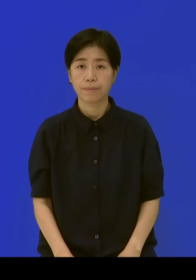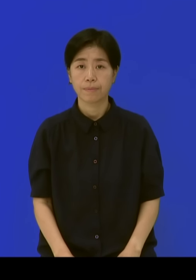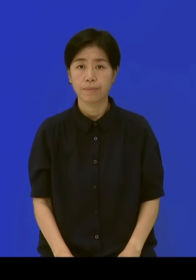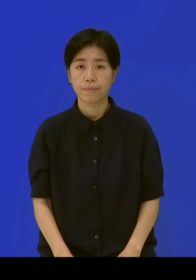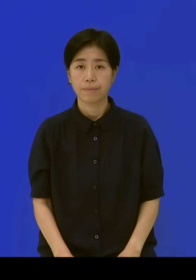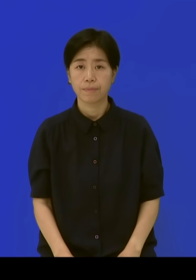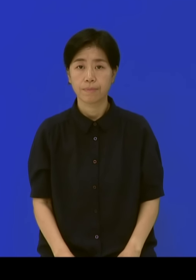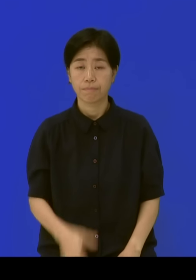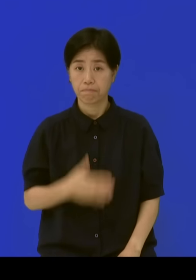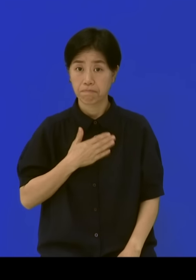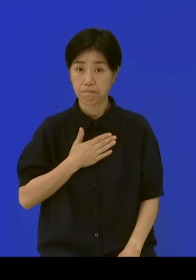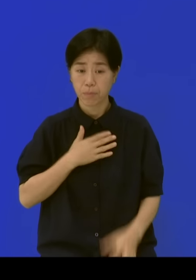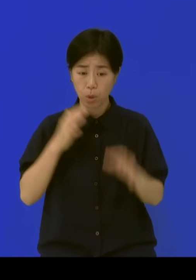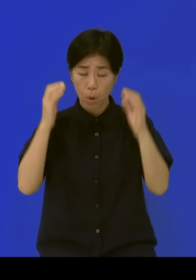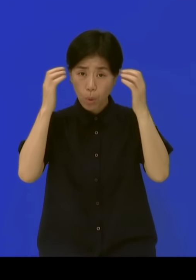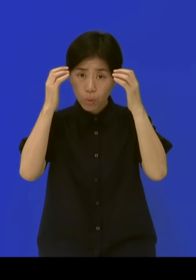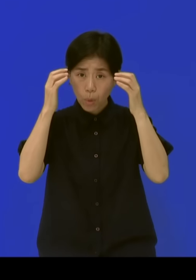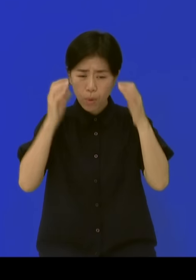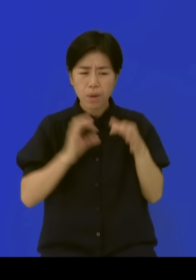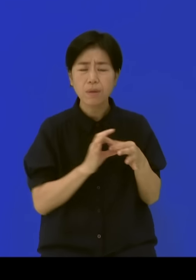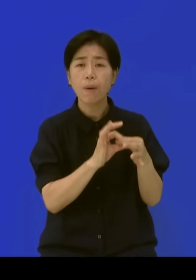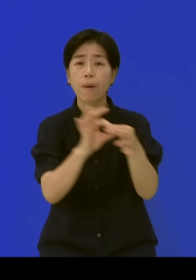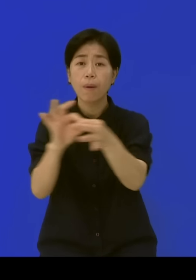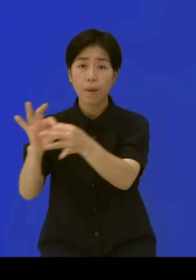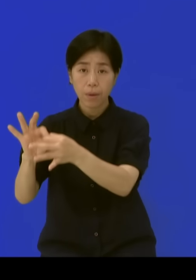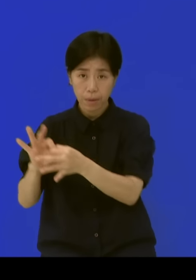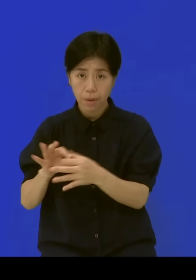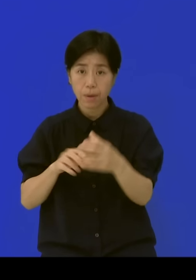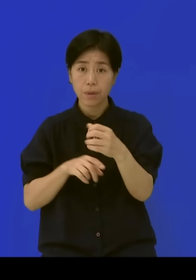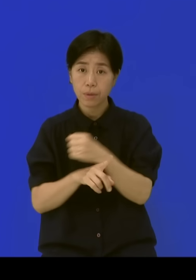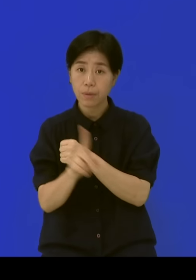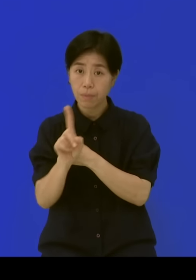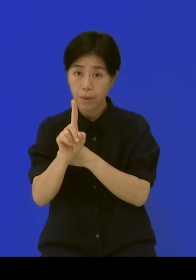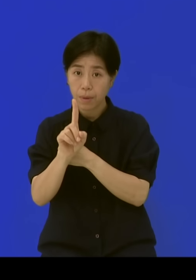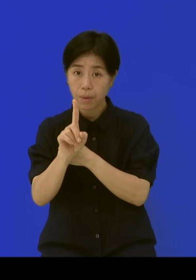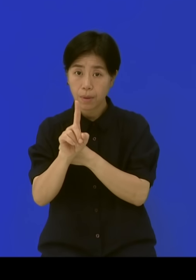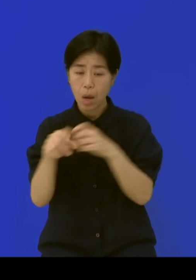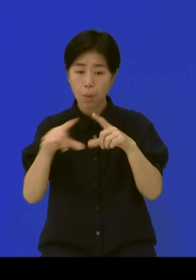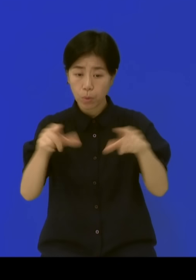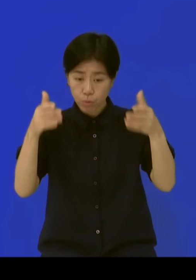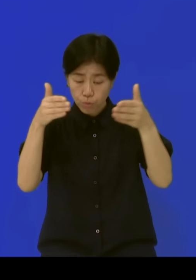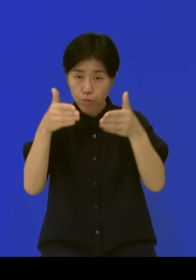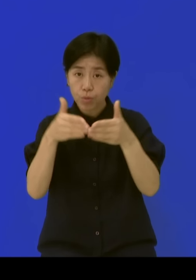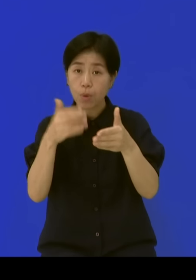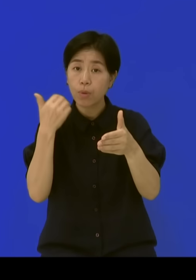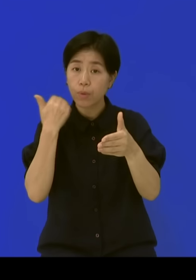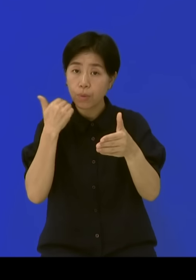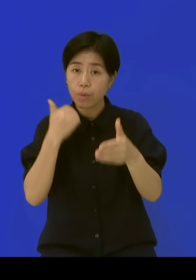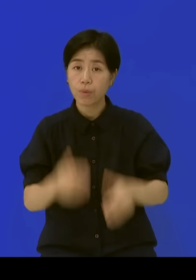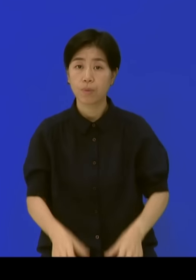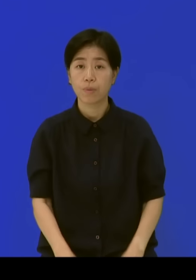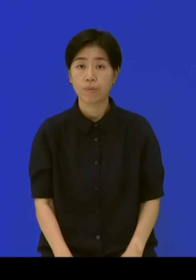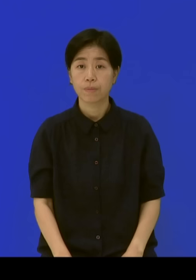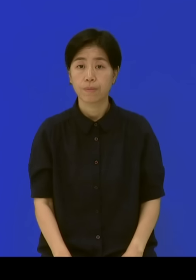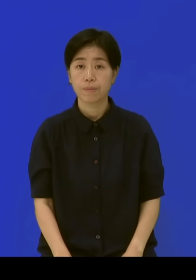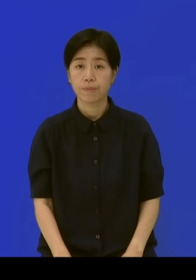제가 고통이 연결되어 있다라고 생각할 때 네. 주로 주목하게 되는 거는